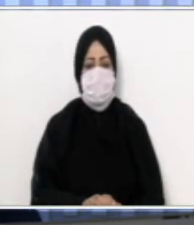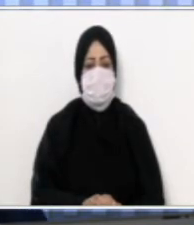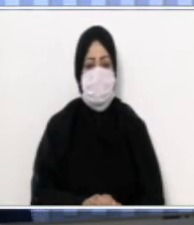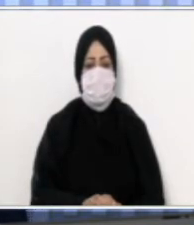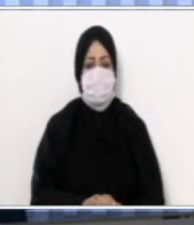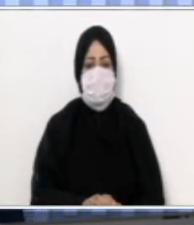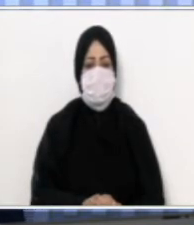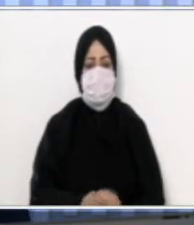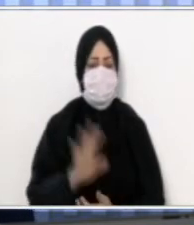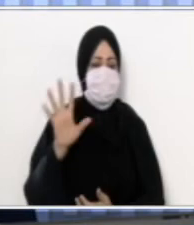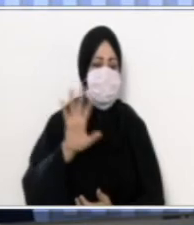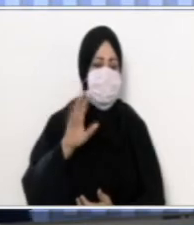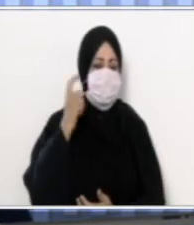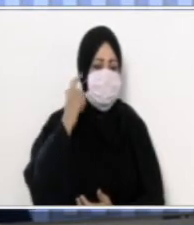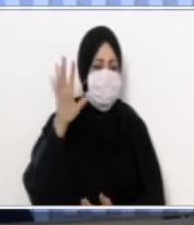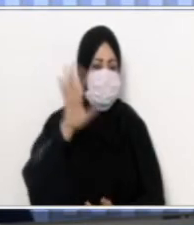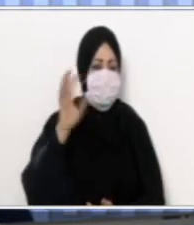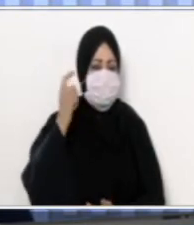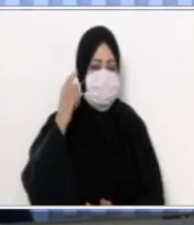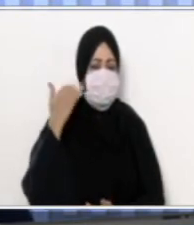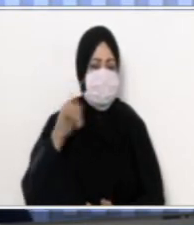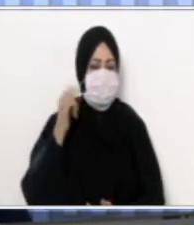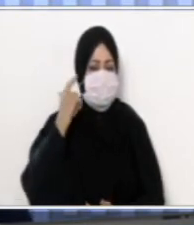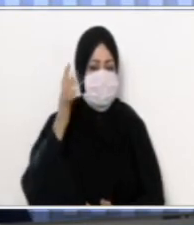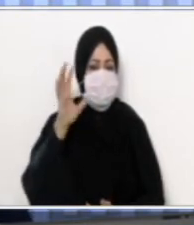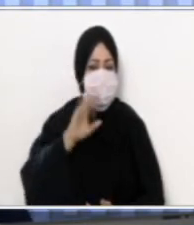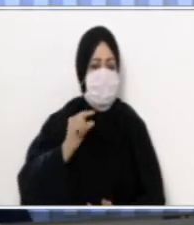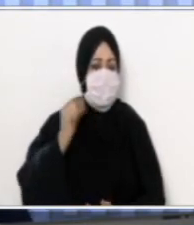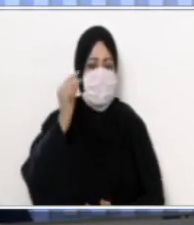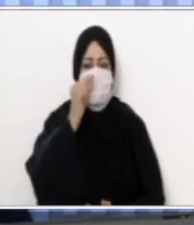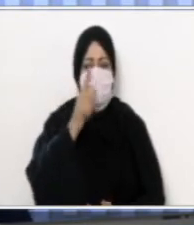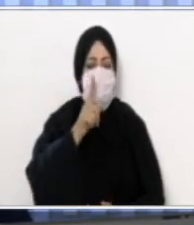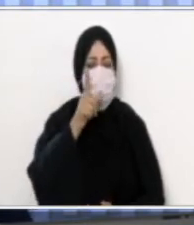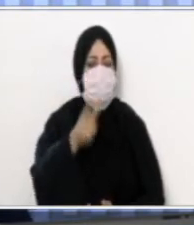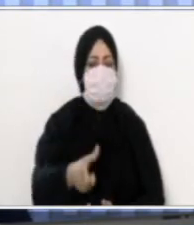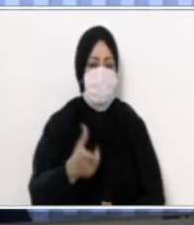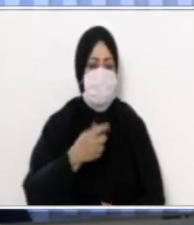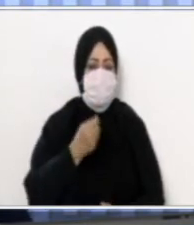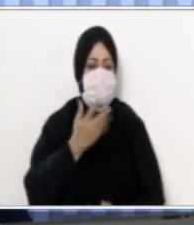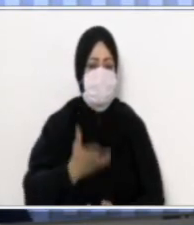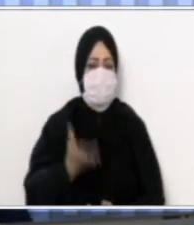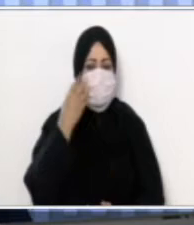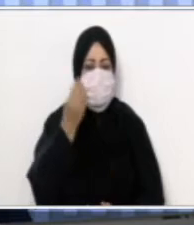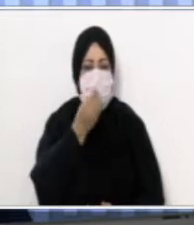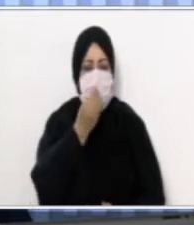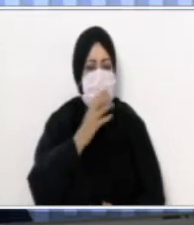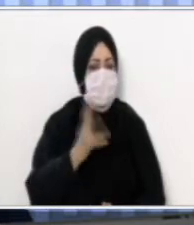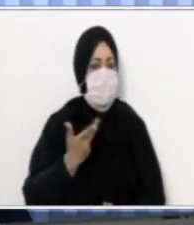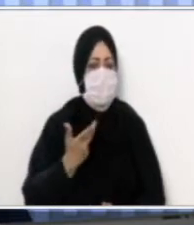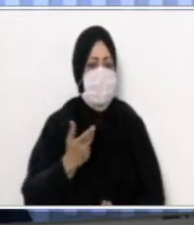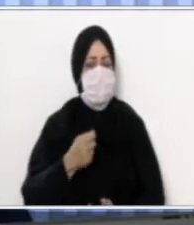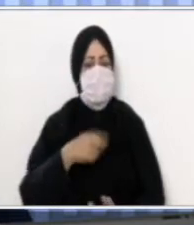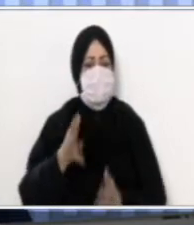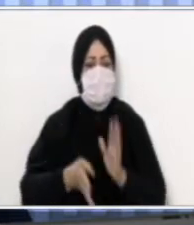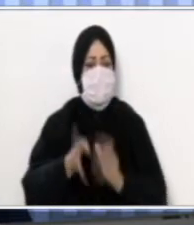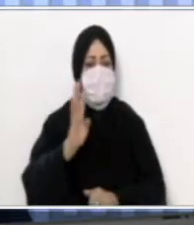الاخت حليمه من بني وليد قالت وضعت حملي منذ 20 يوما، وبعض الناس يقولوا